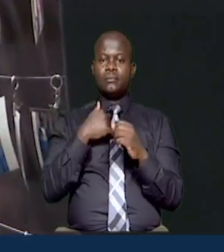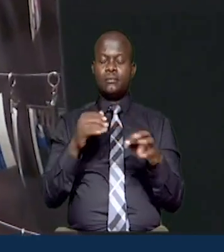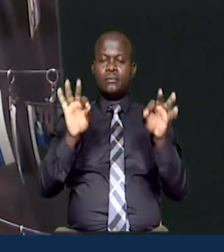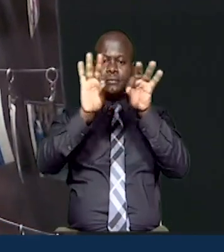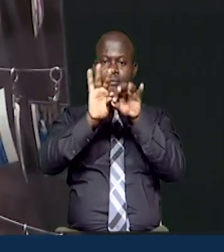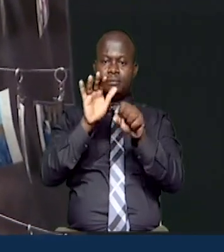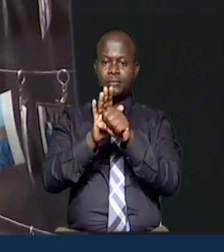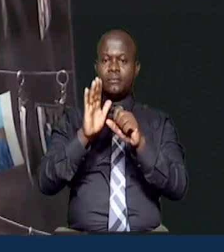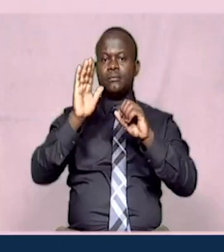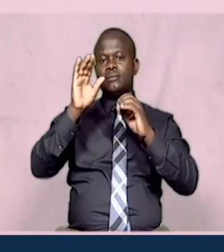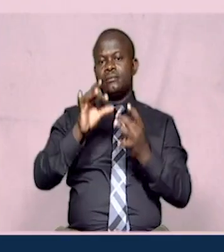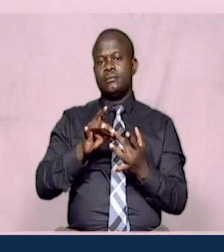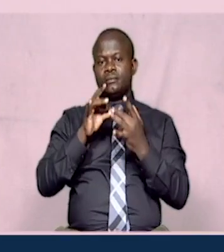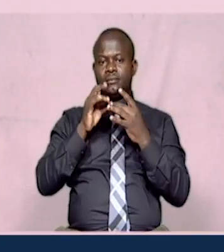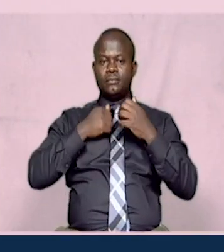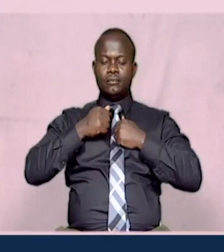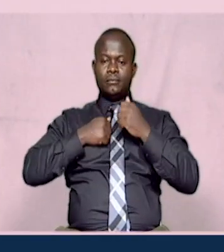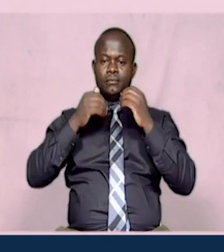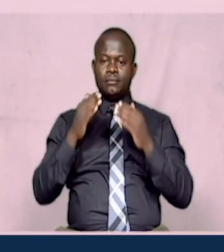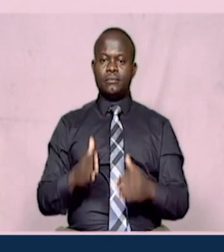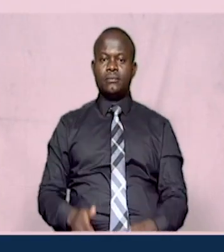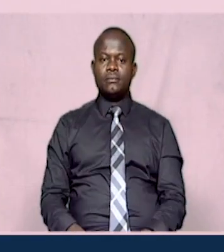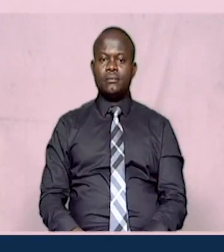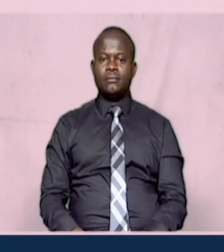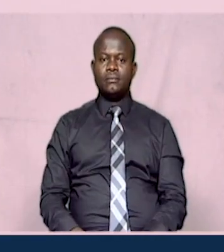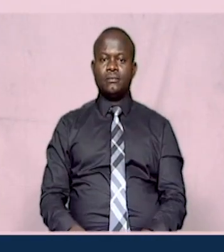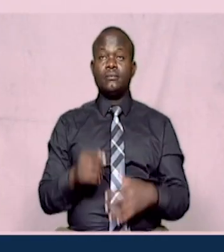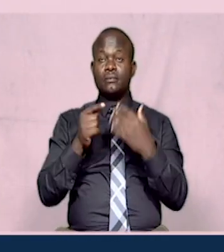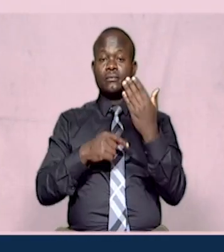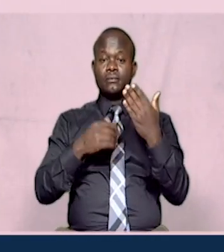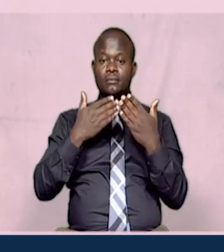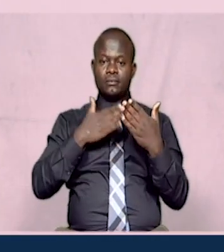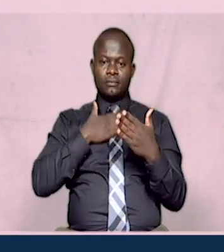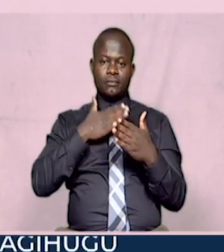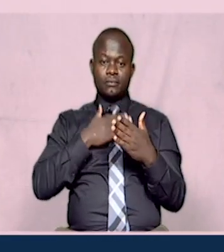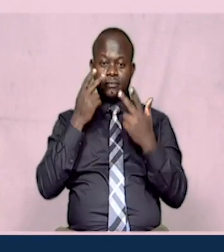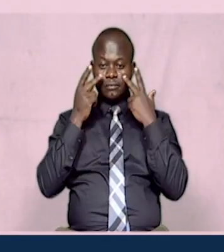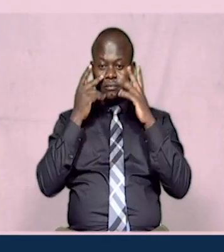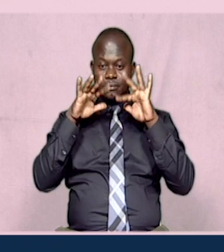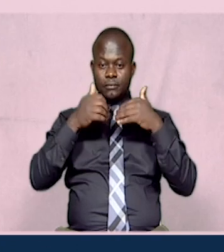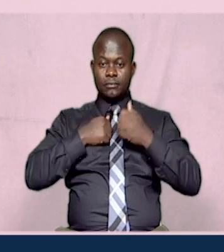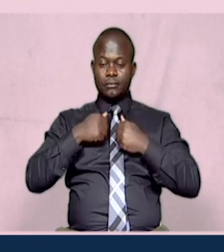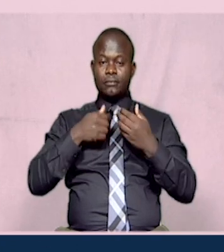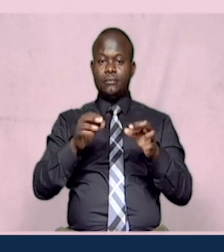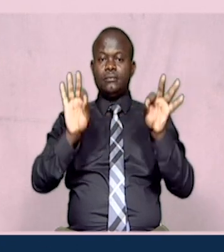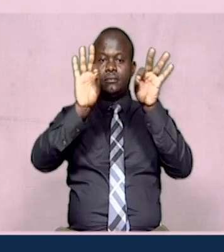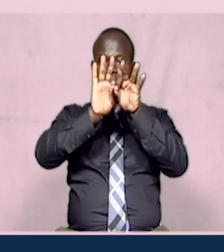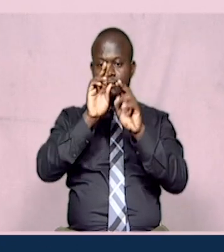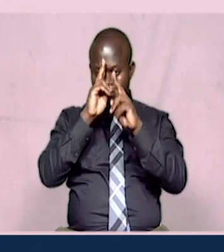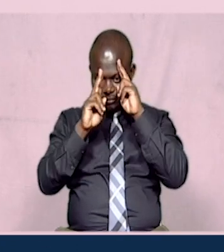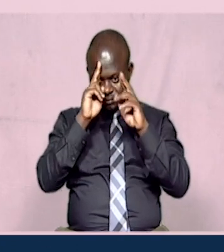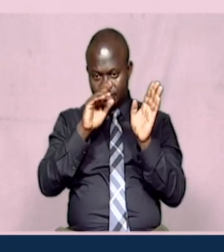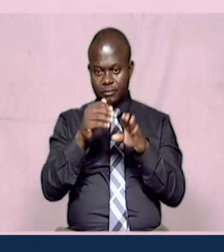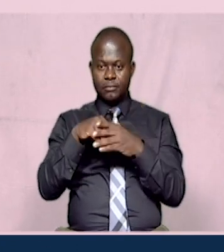kanini by'umwihariko ku Rwanda. Icyo bashimye cyane ahangaha ni ukureba uburyo u Rwanda ruha agaciro icyubahiro abishwe muri